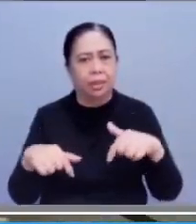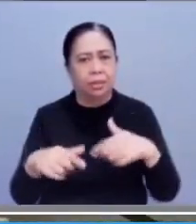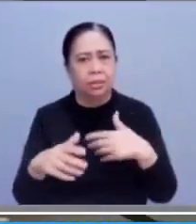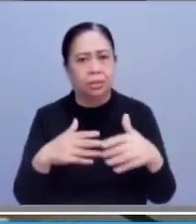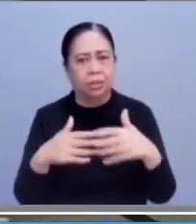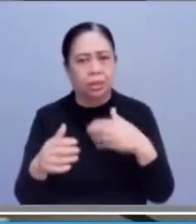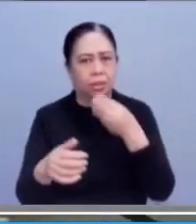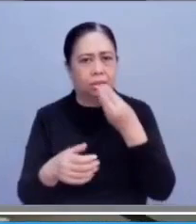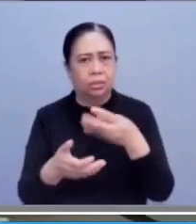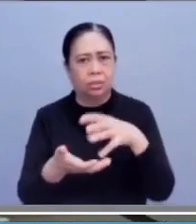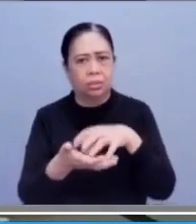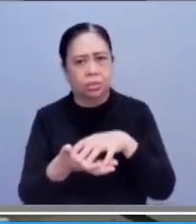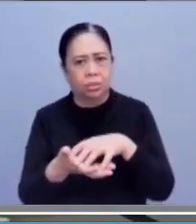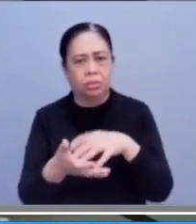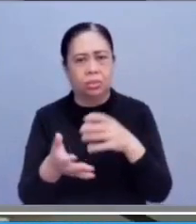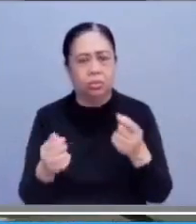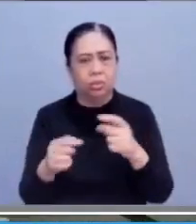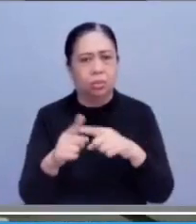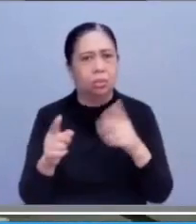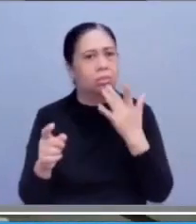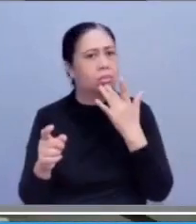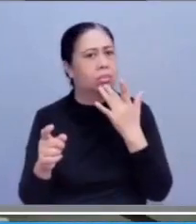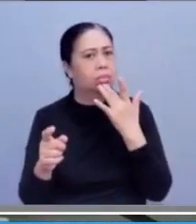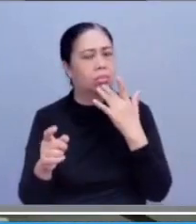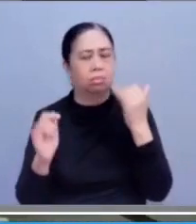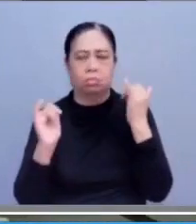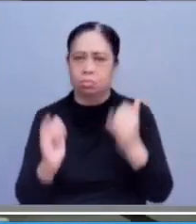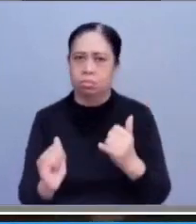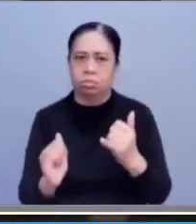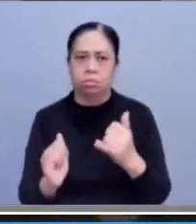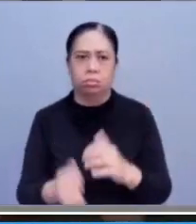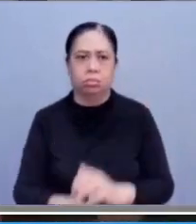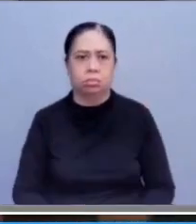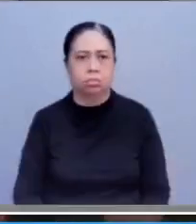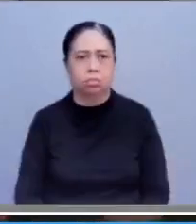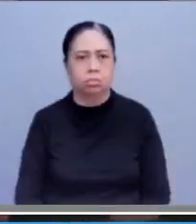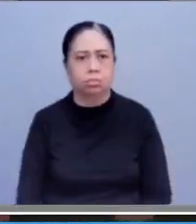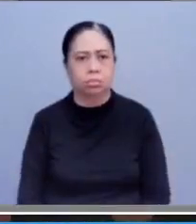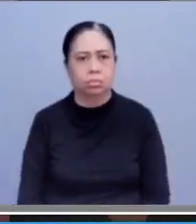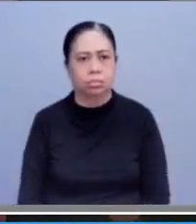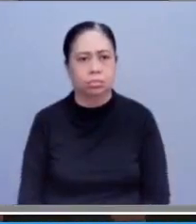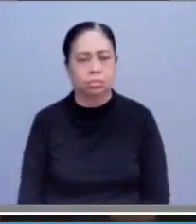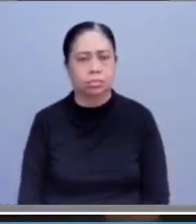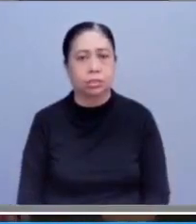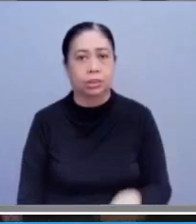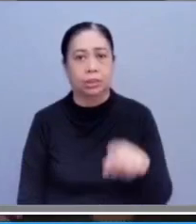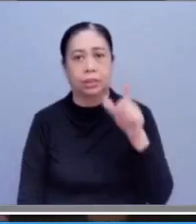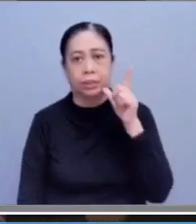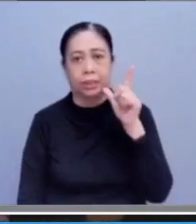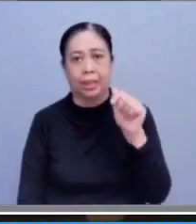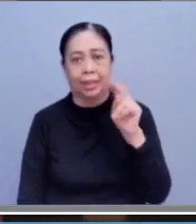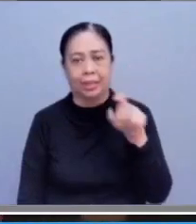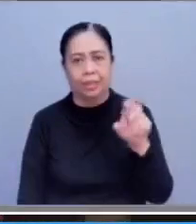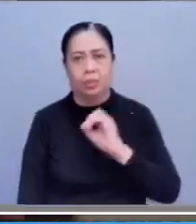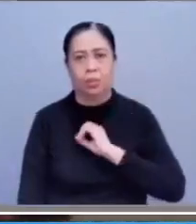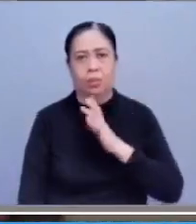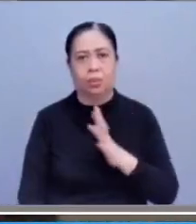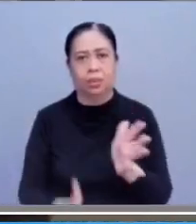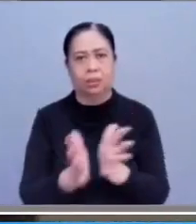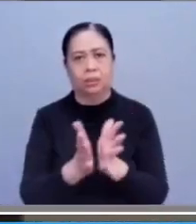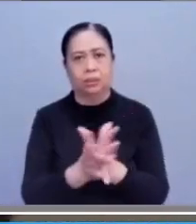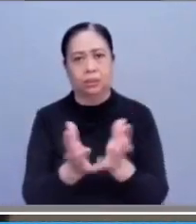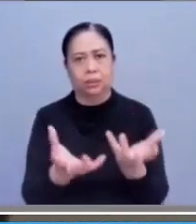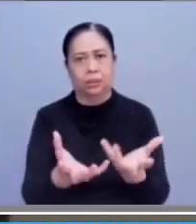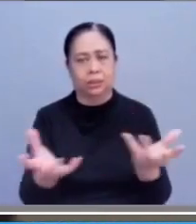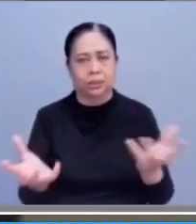man siya or what pero yung lasa nila It's same pa rin talaga si lani naman na may-ari ng karenderya sa Makati City nagtaas